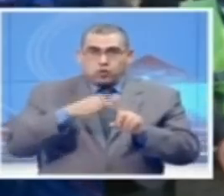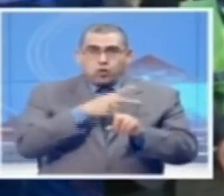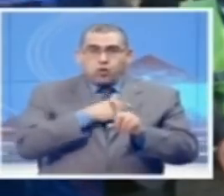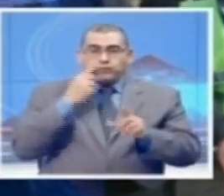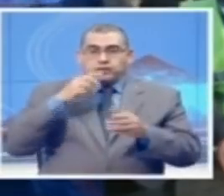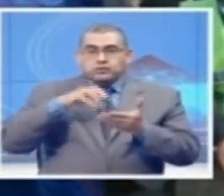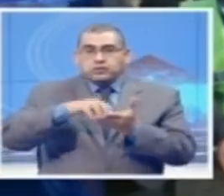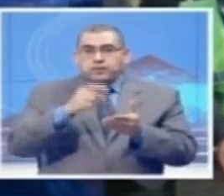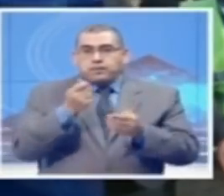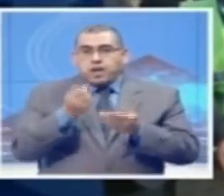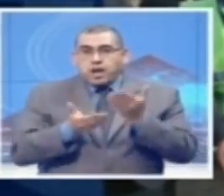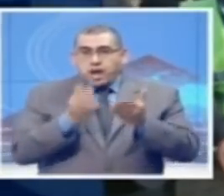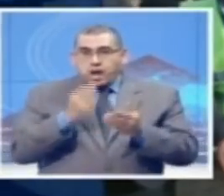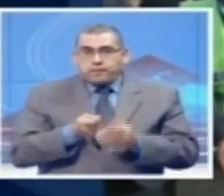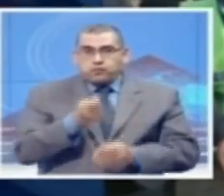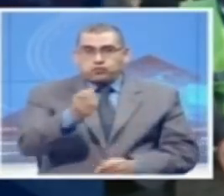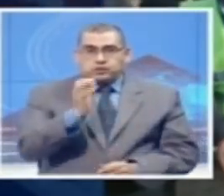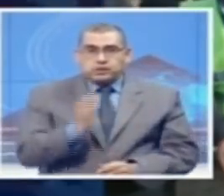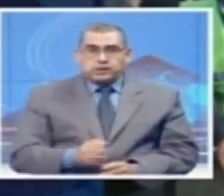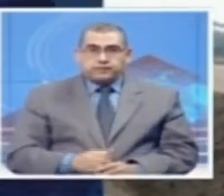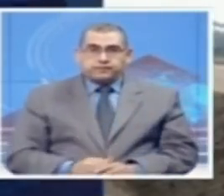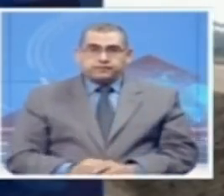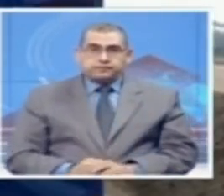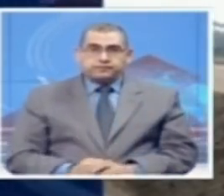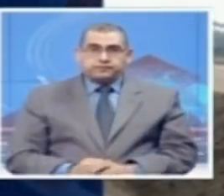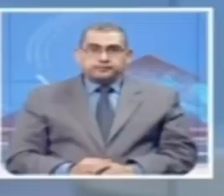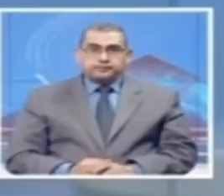الهيئة العامة للمساحة.